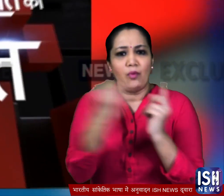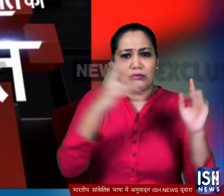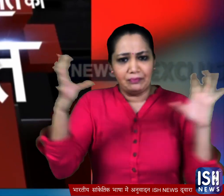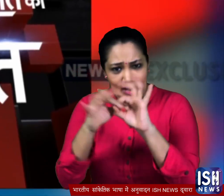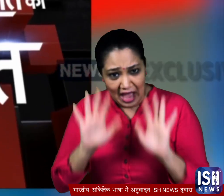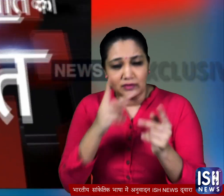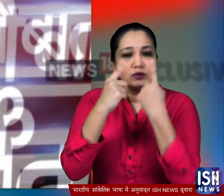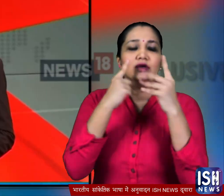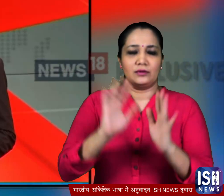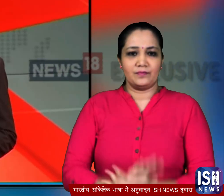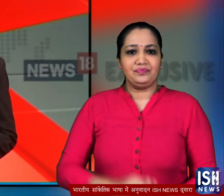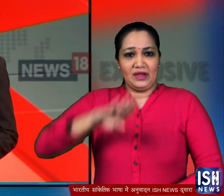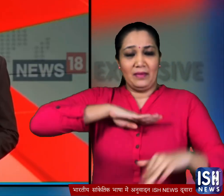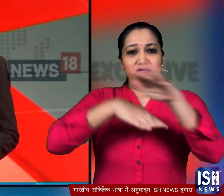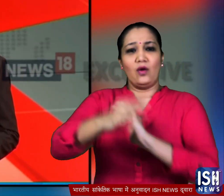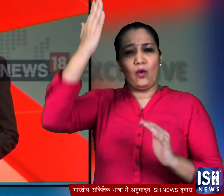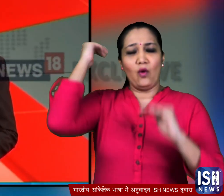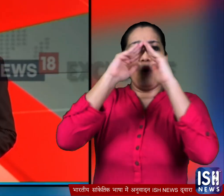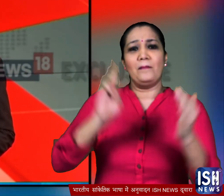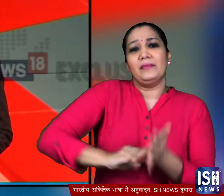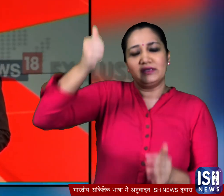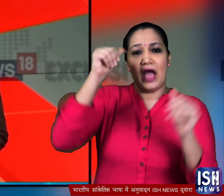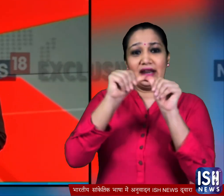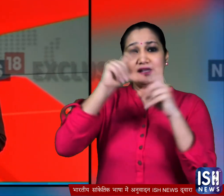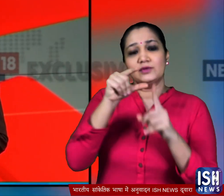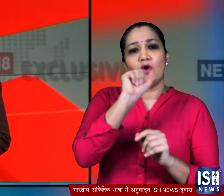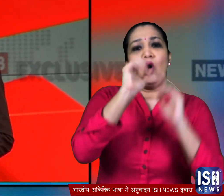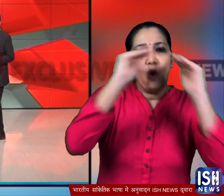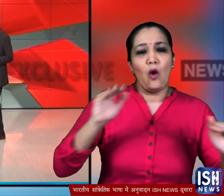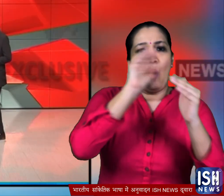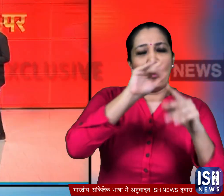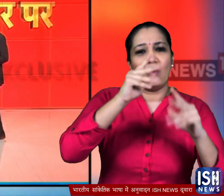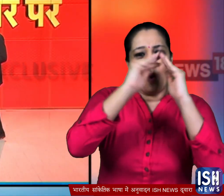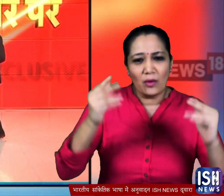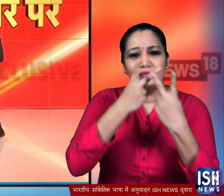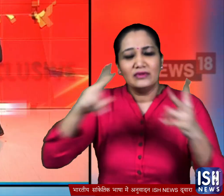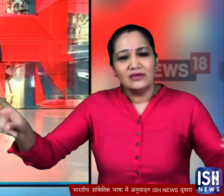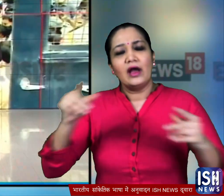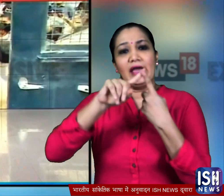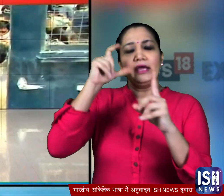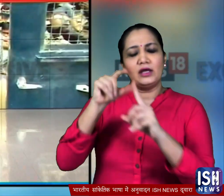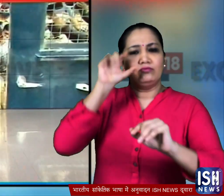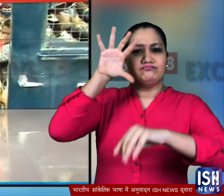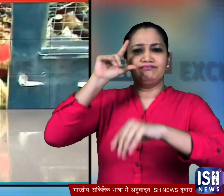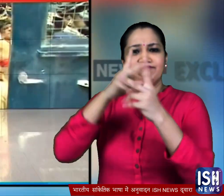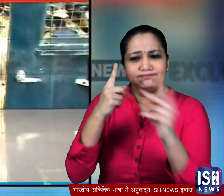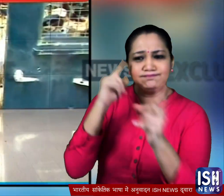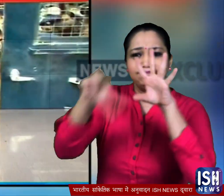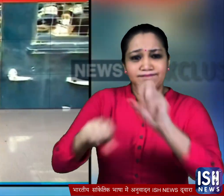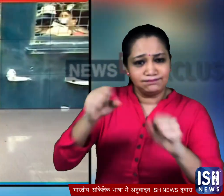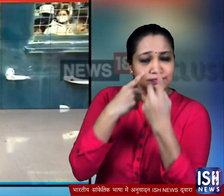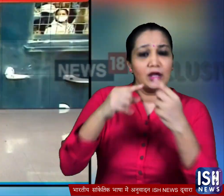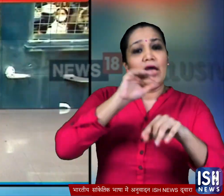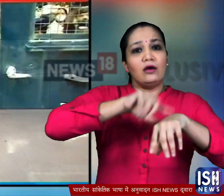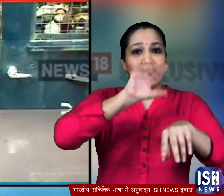कनेक्शन ढूंढ रही है। महाराष्ट्र के पूर्व गृह मंत्री अनिल देशमुख के ठिकानों पर ईडी ने छापा मारा, जिसके विरोध में एनसीपी सड़कों पर आ गई। अनिल